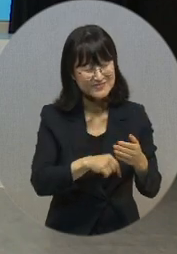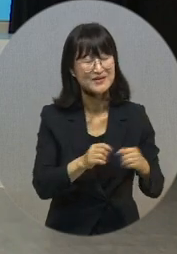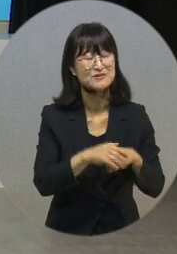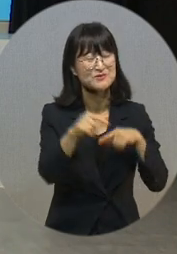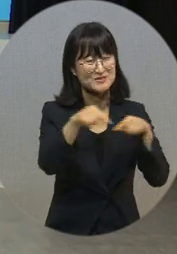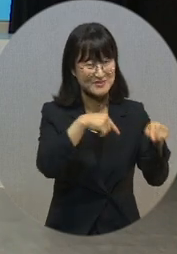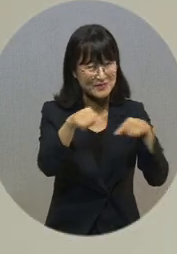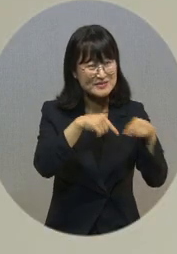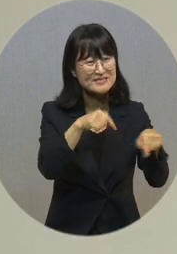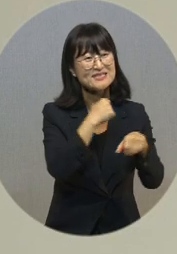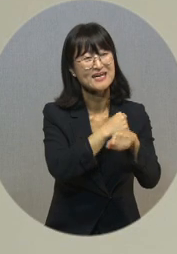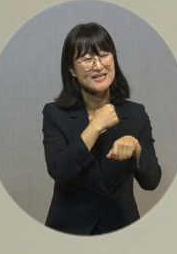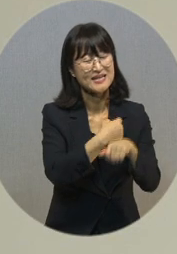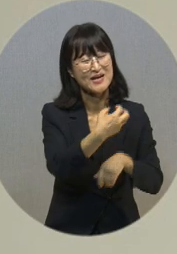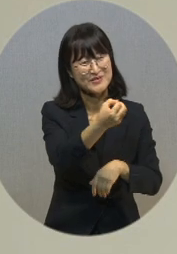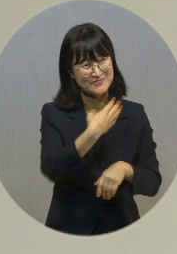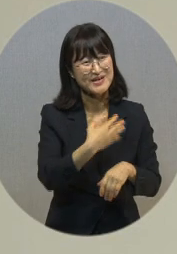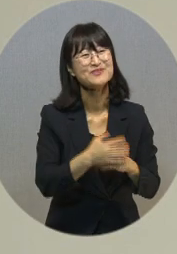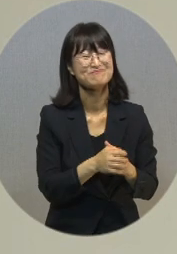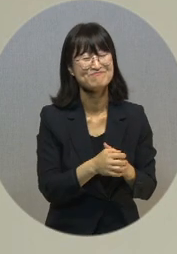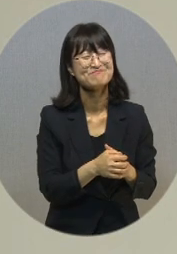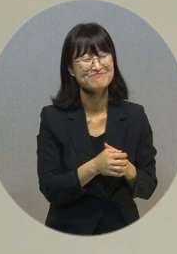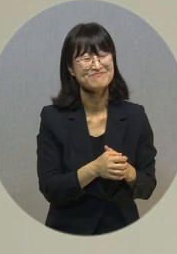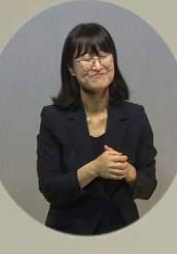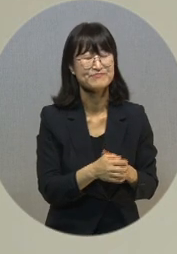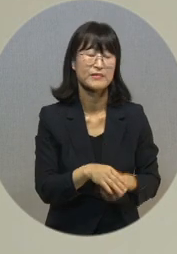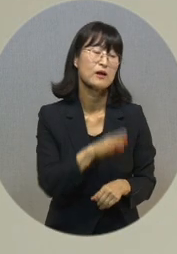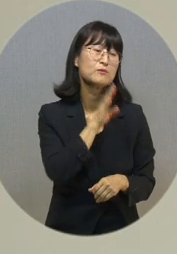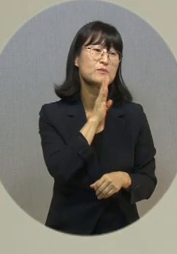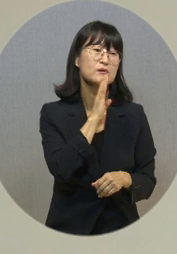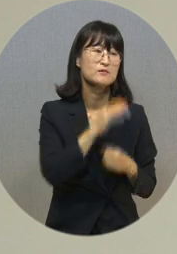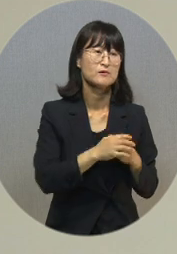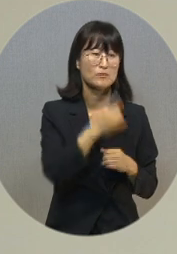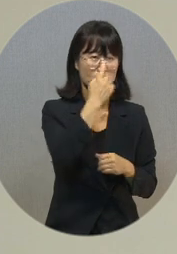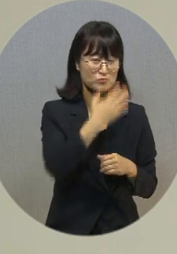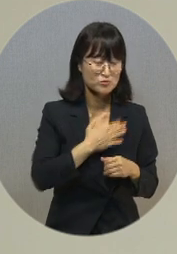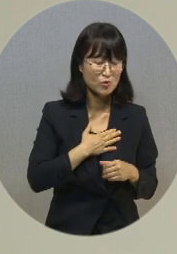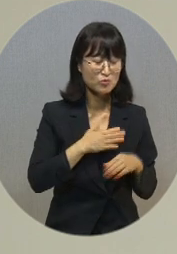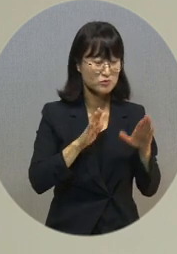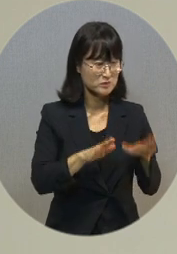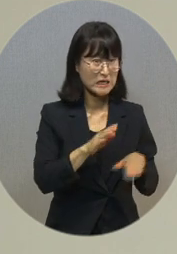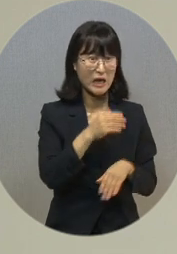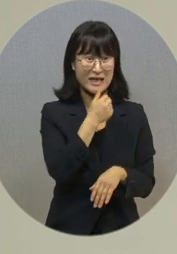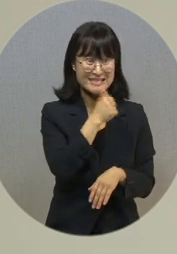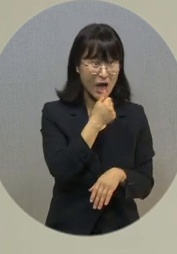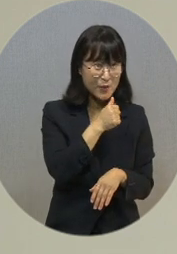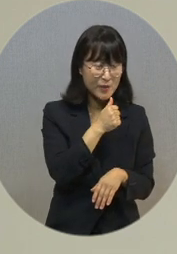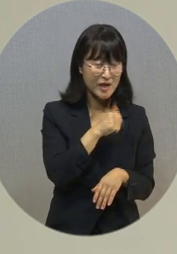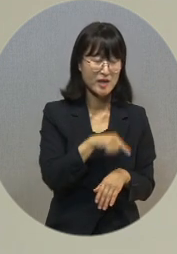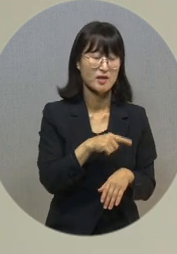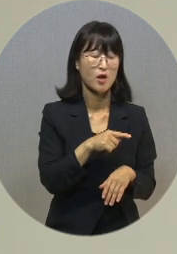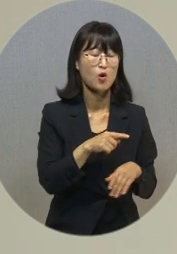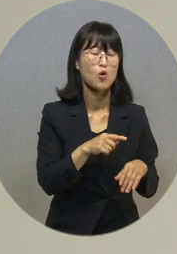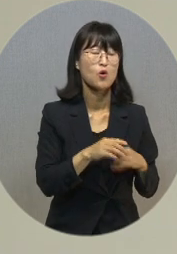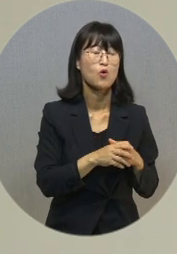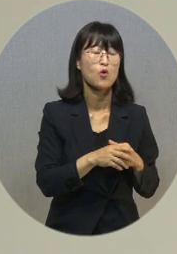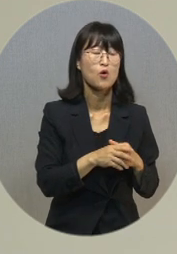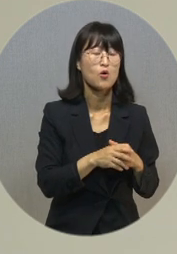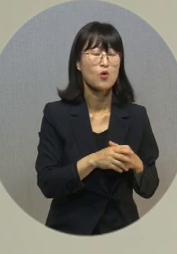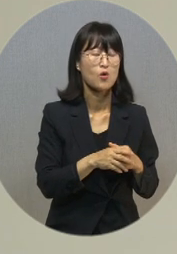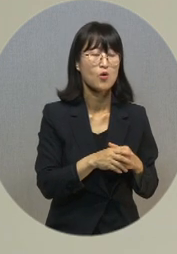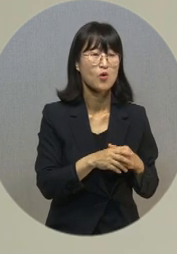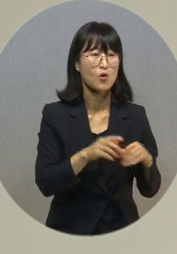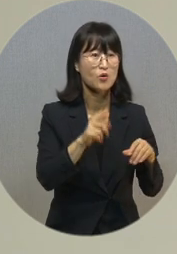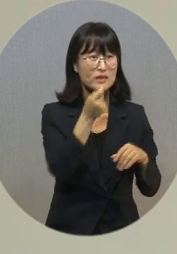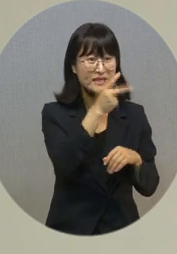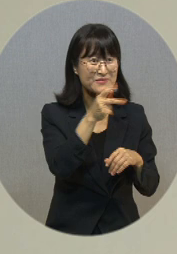그 마음. 하여튼 그런 것 같아요. 저도 이렇게 공감 세상 진행을 하면서 어떤 분들이 얘기하는